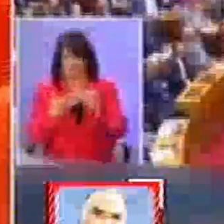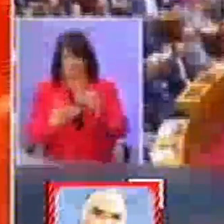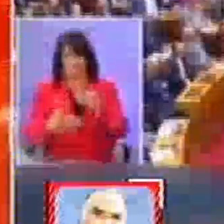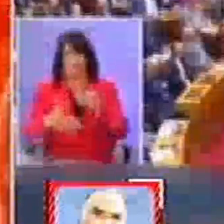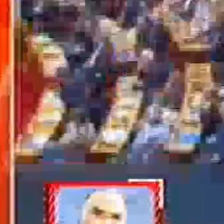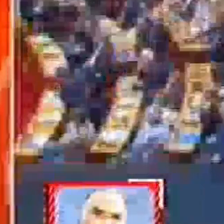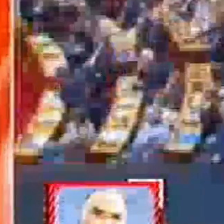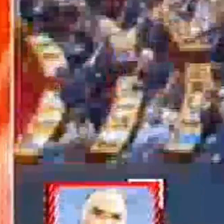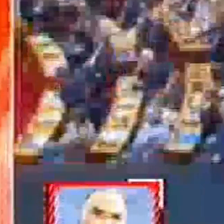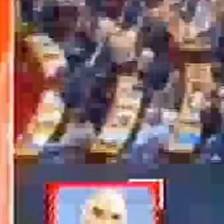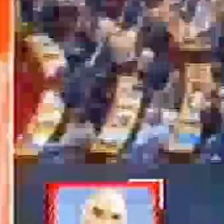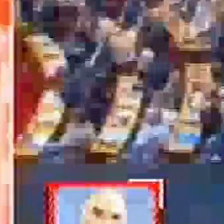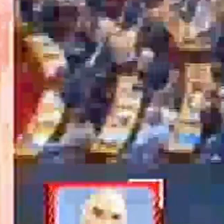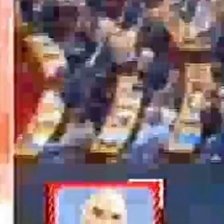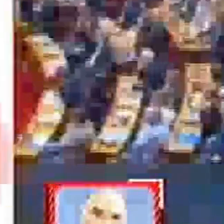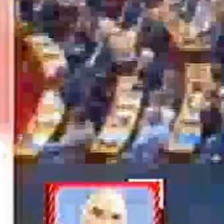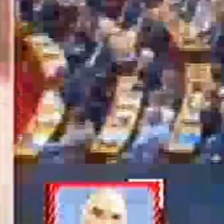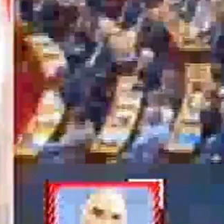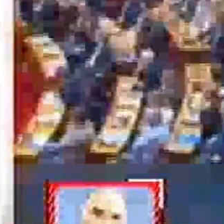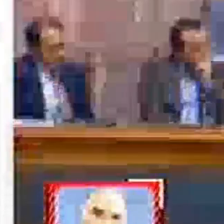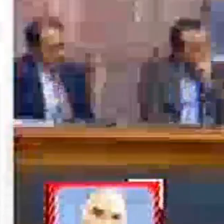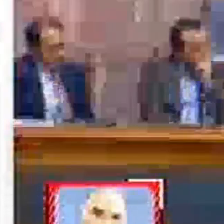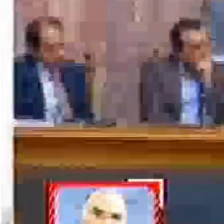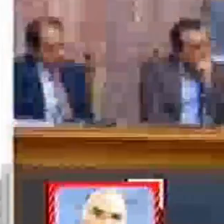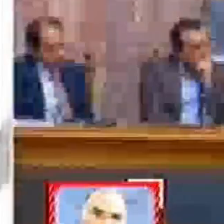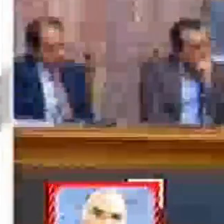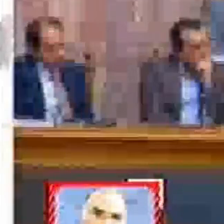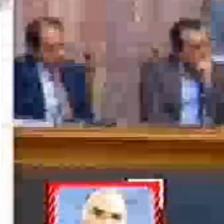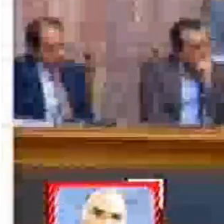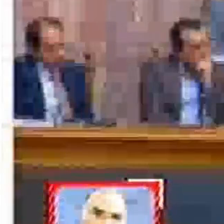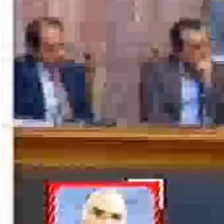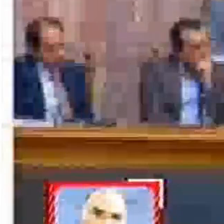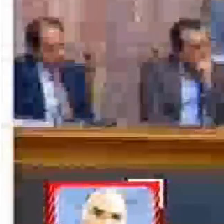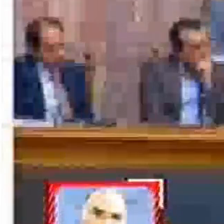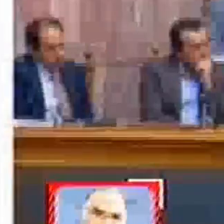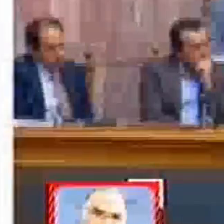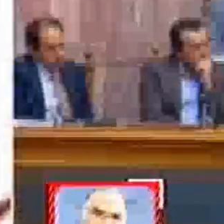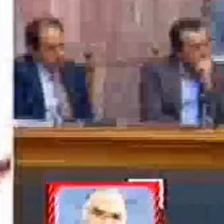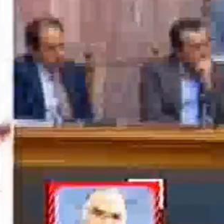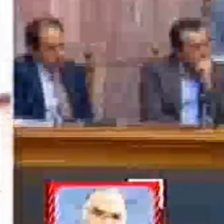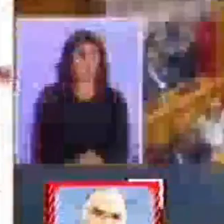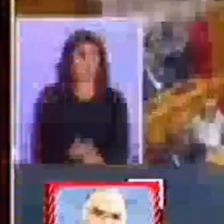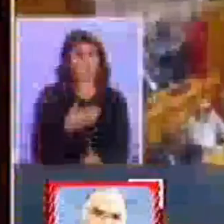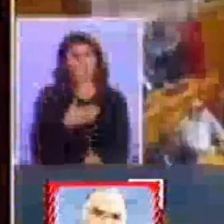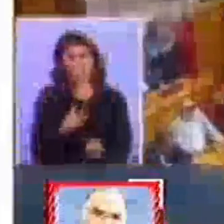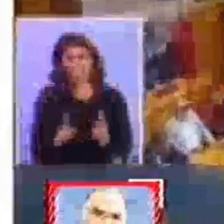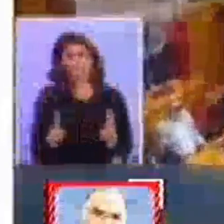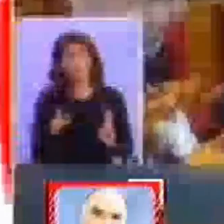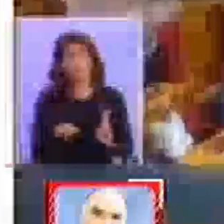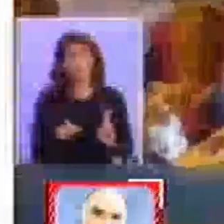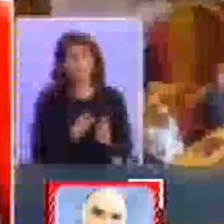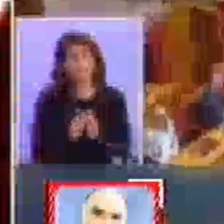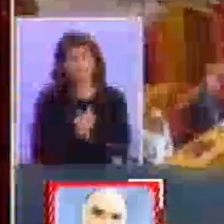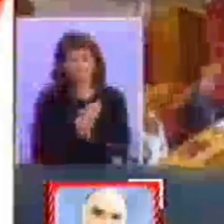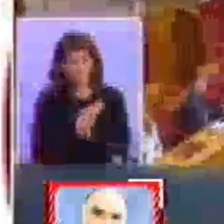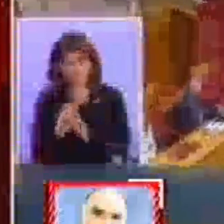νεοδημοκρατών, δεν βγήκε με ψήφους. Νομίζω ότι σχολιάστηκε επί κυλοτρόπους και αυτή Εντάξει, η απόφαση. Θεωρώ της, λοιπόν, ναι, ότι εδώ το έγκλημα,